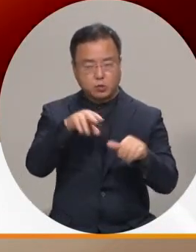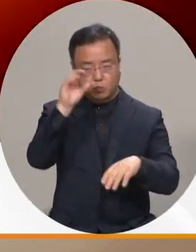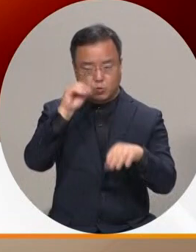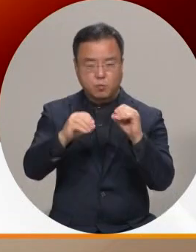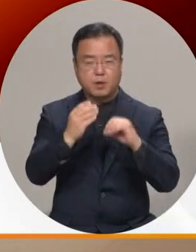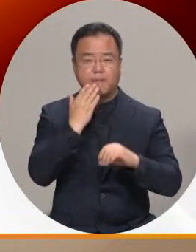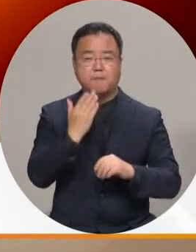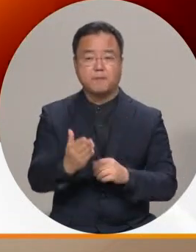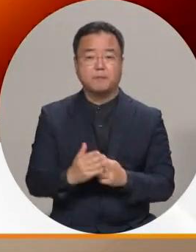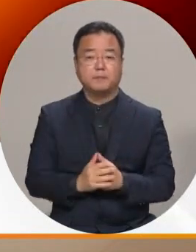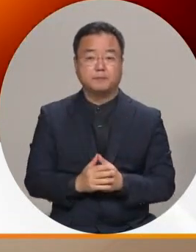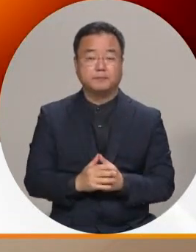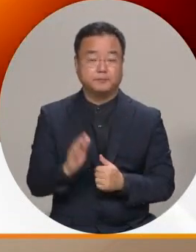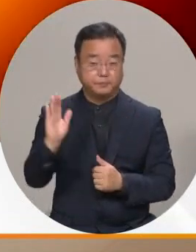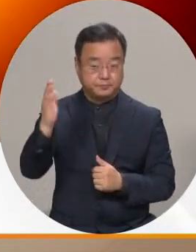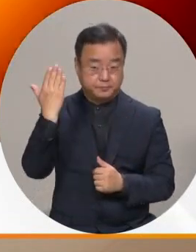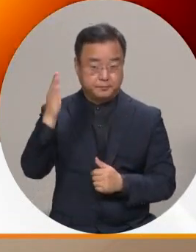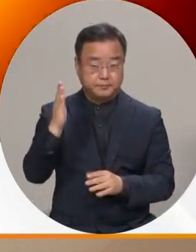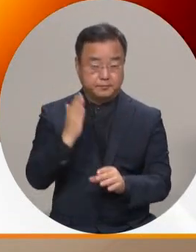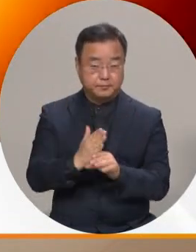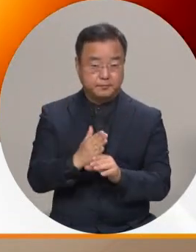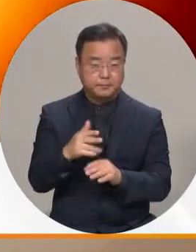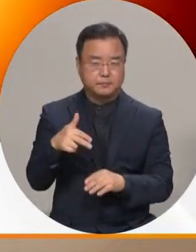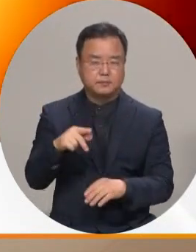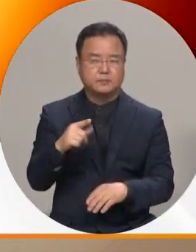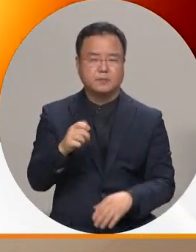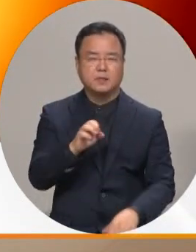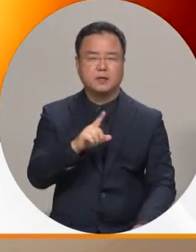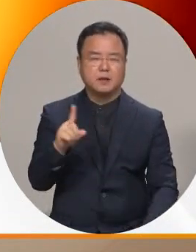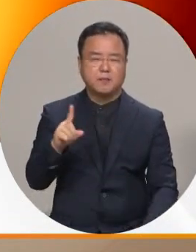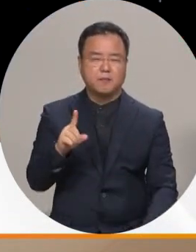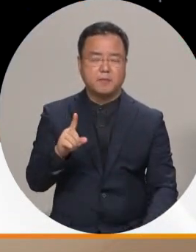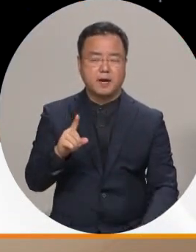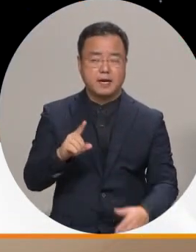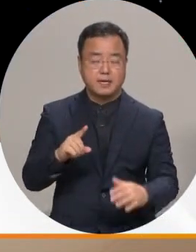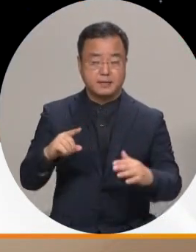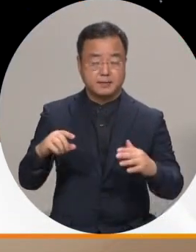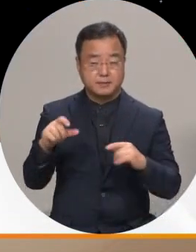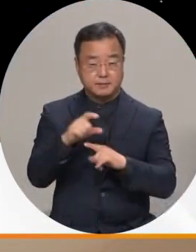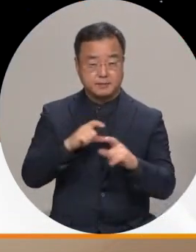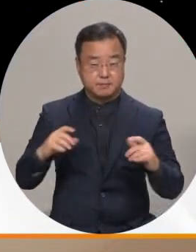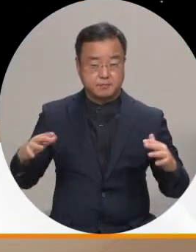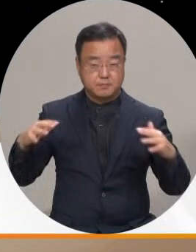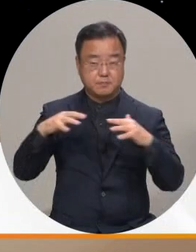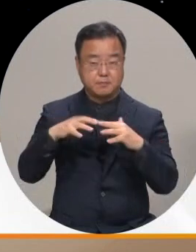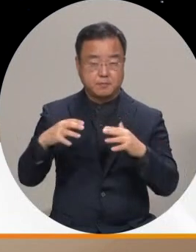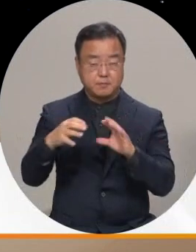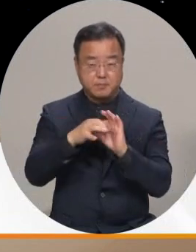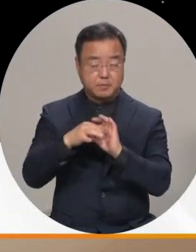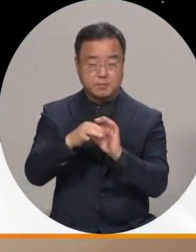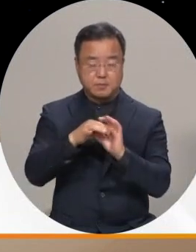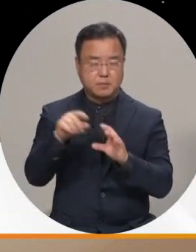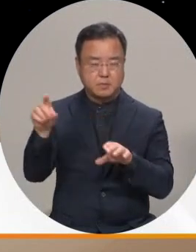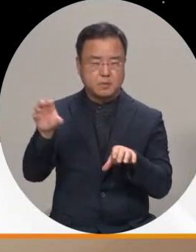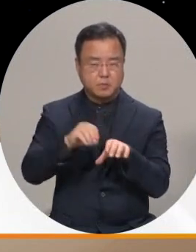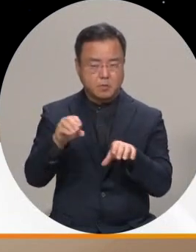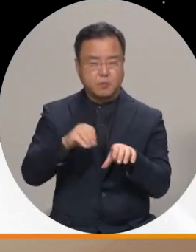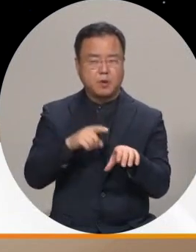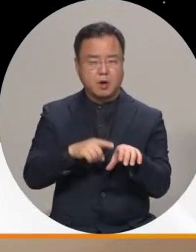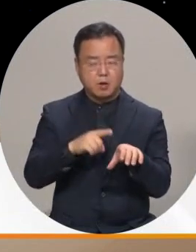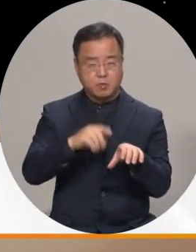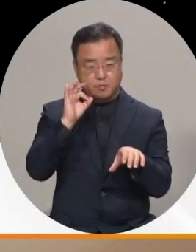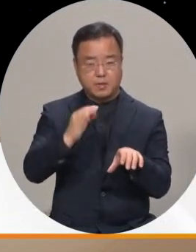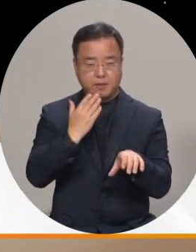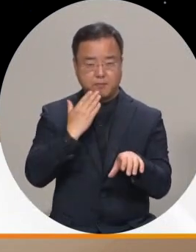과언이 아닙니다 최근에는 전파간섭계 큰 활약을 또 하고 있는데요 최초에 초대질량 블랙홀의 이미지와의 성공한 사건의